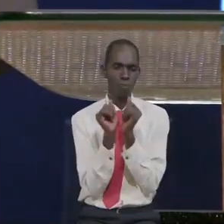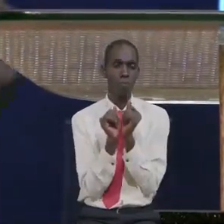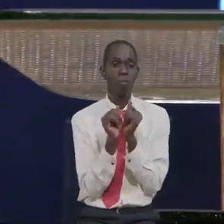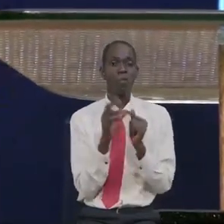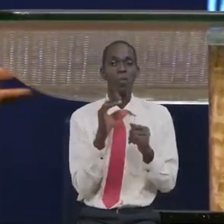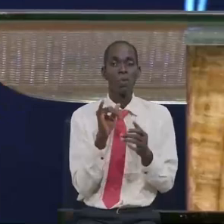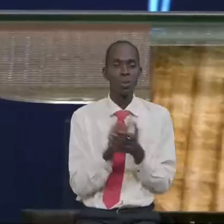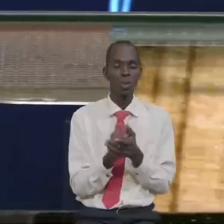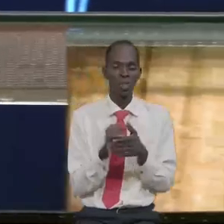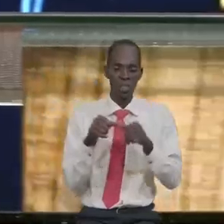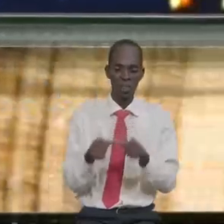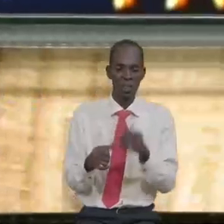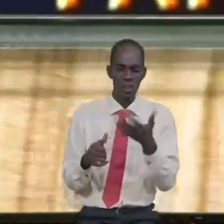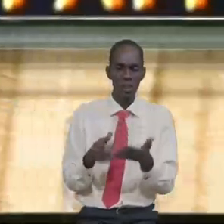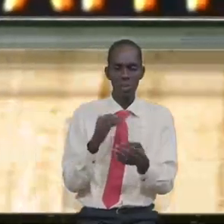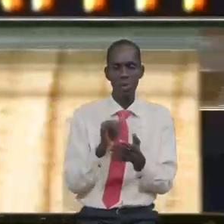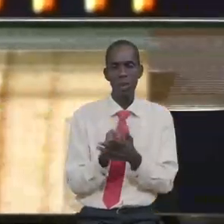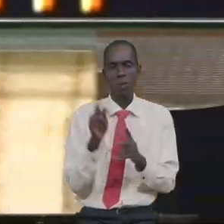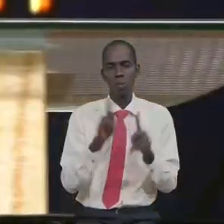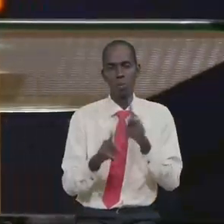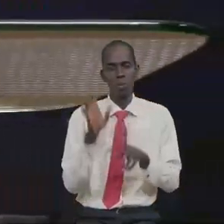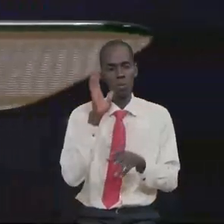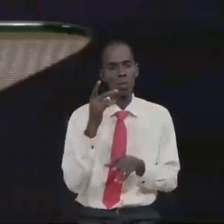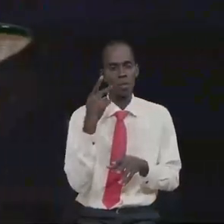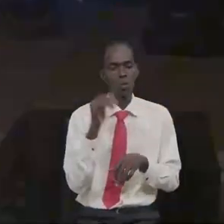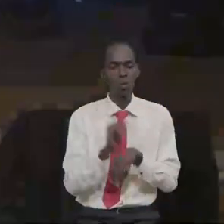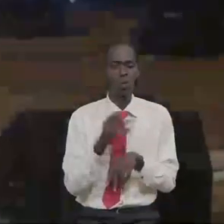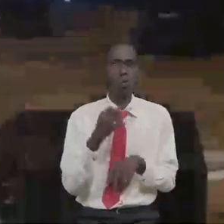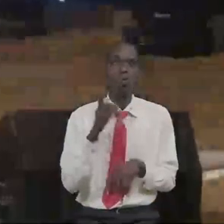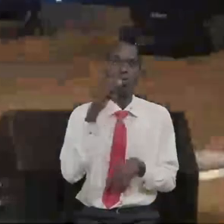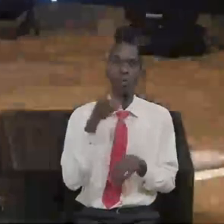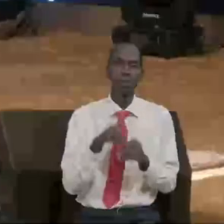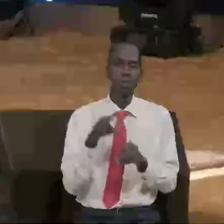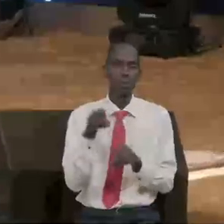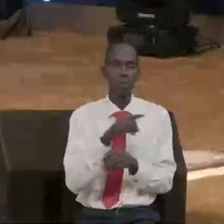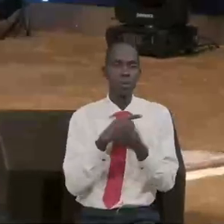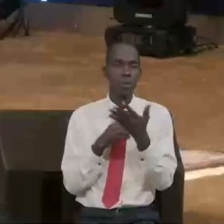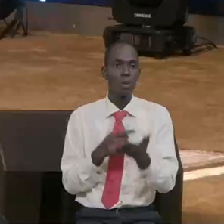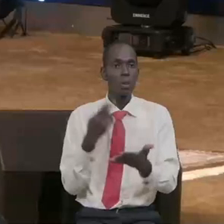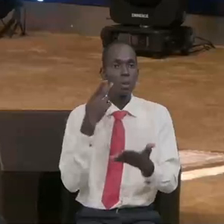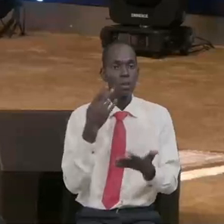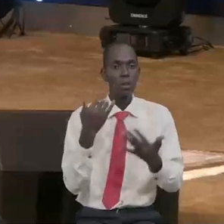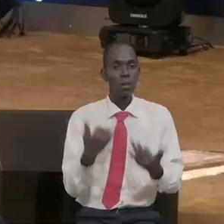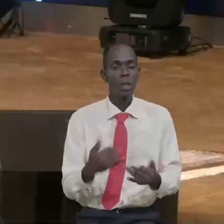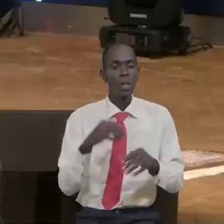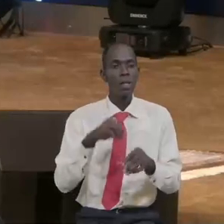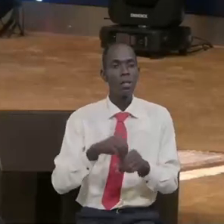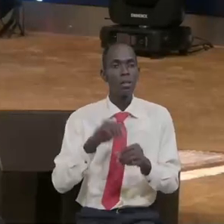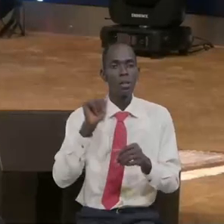allez au temple, allez déclarer toute la parole de cette vie aux gens. 21 dit, ayant entendu